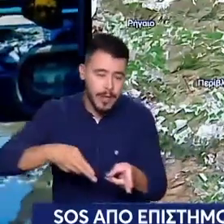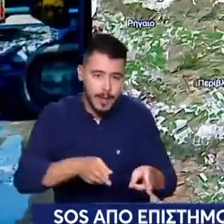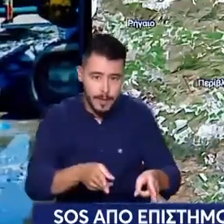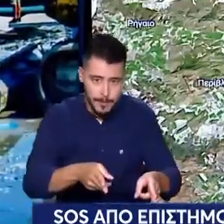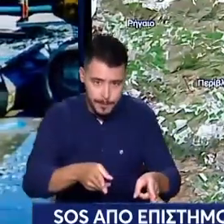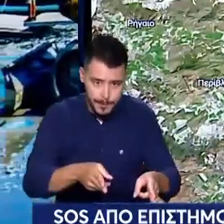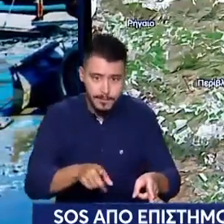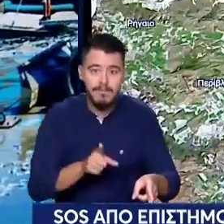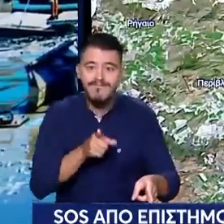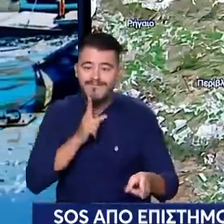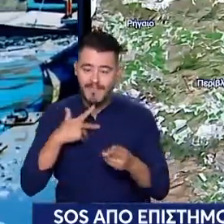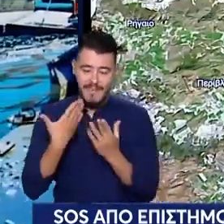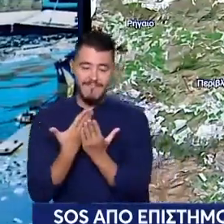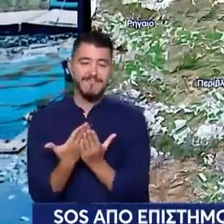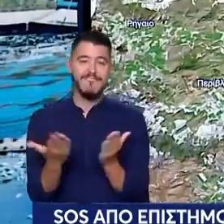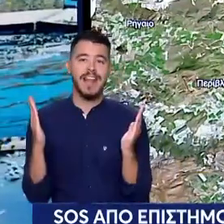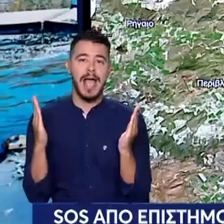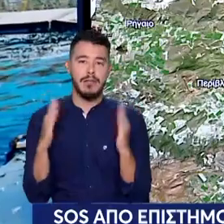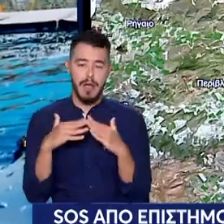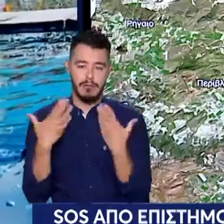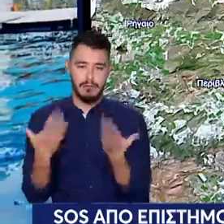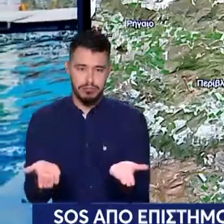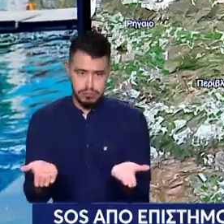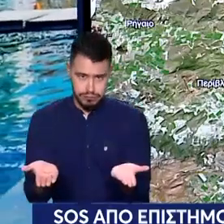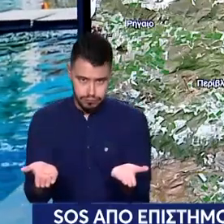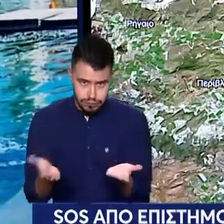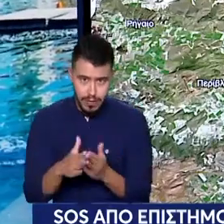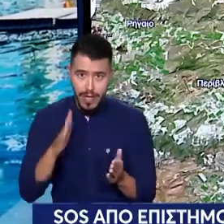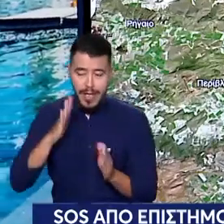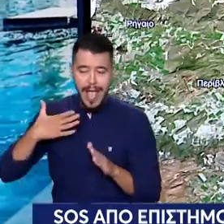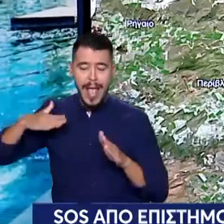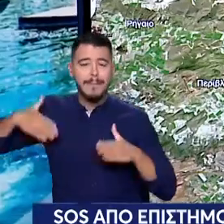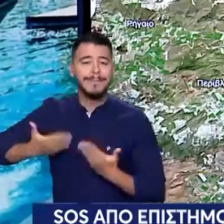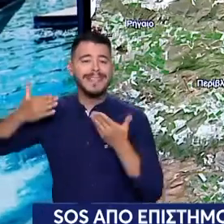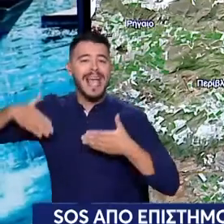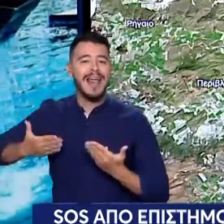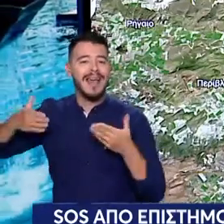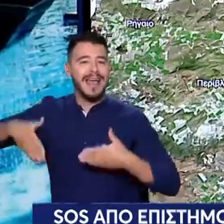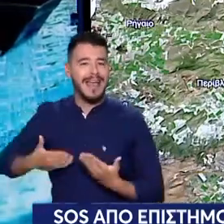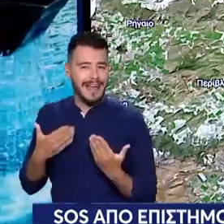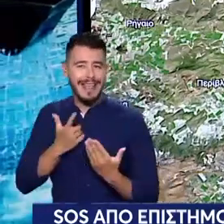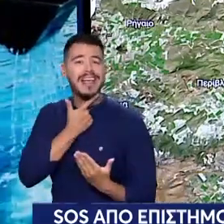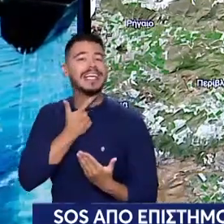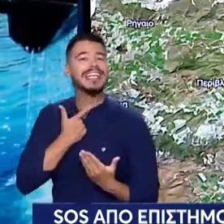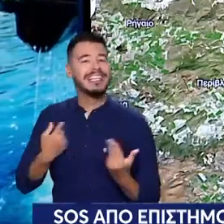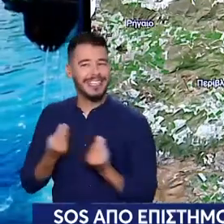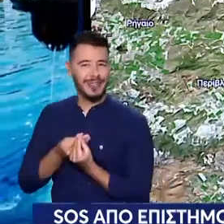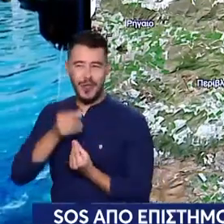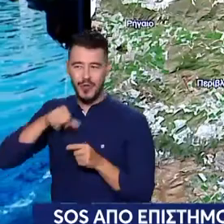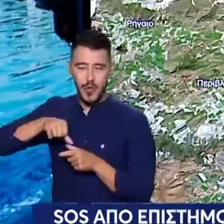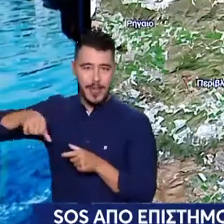Άνοιξαν λοιπόν τα φράγματα, τα ψάρια παρασύρθηκαν, τα ψάρια του γλυκού νερού, έφτασαν στη θάλασσα και